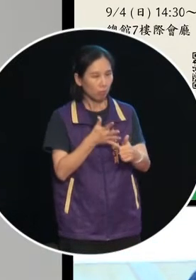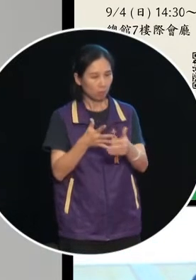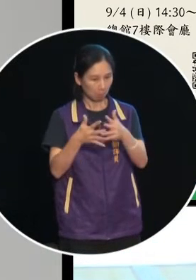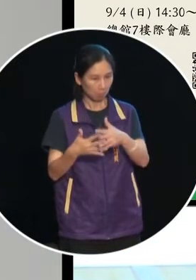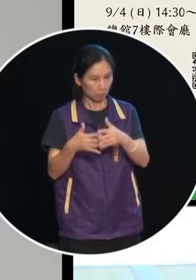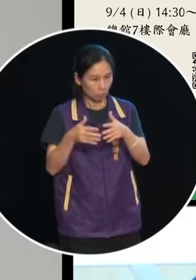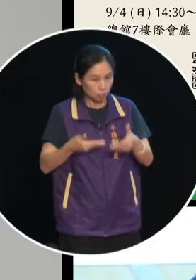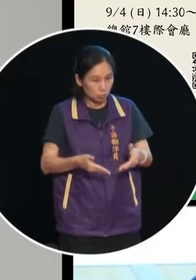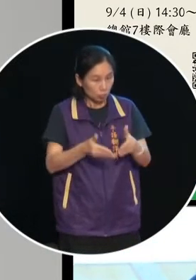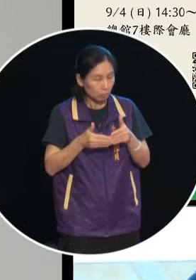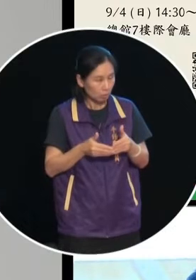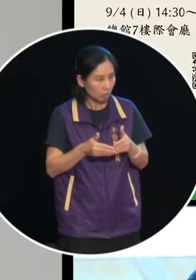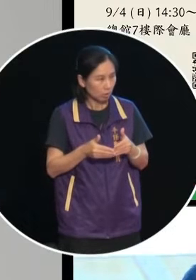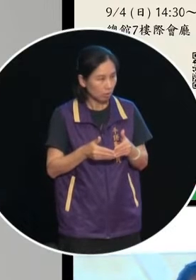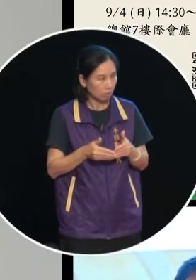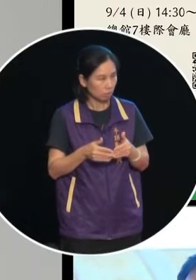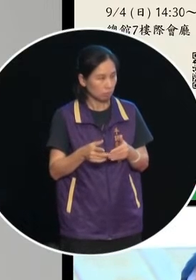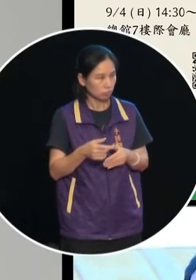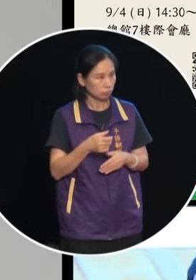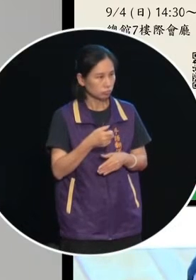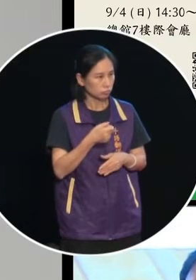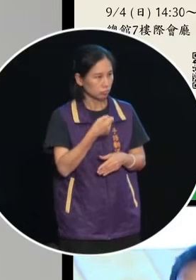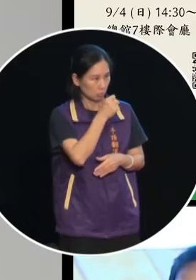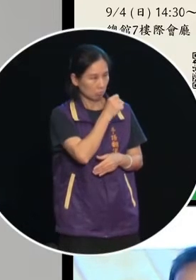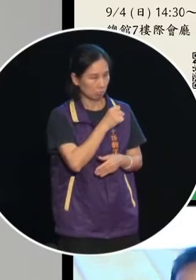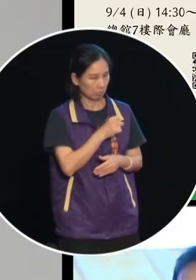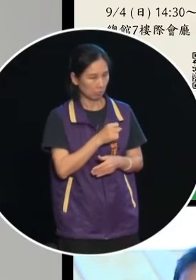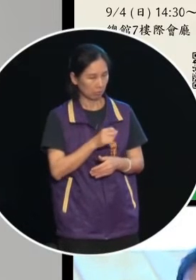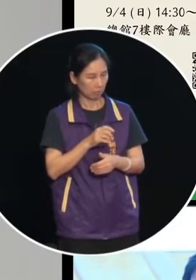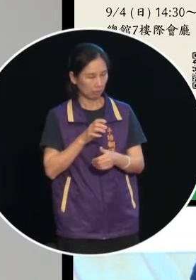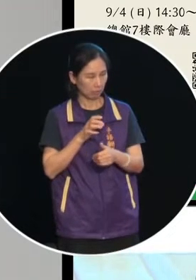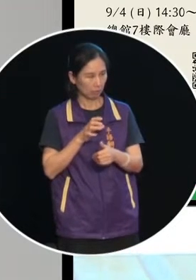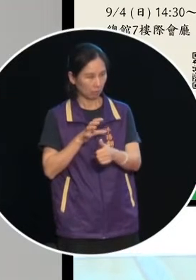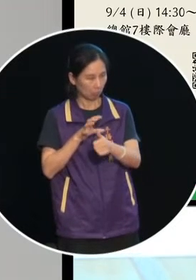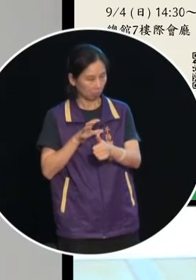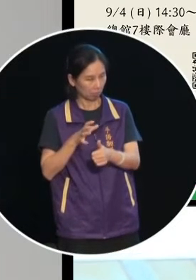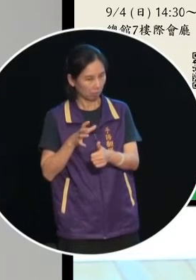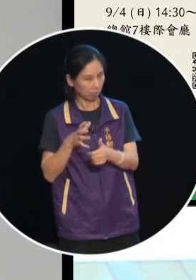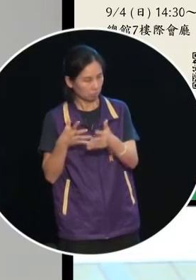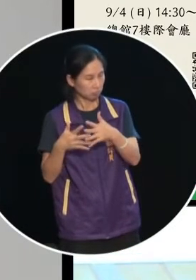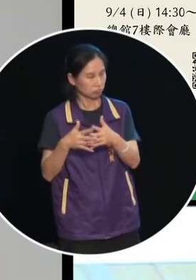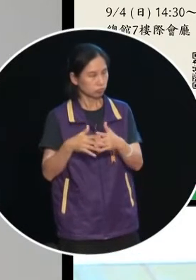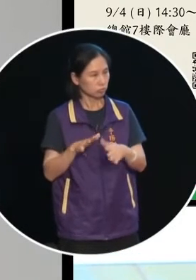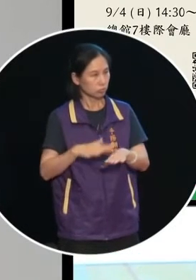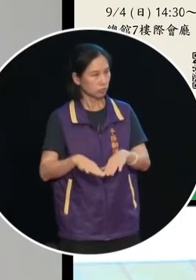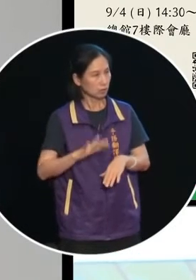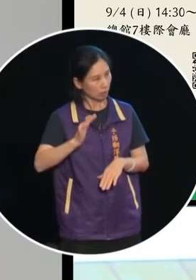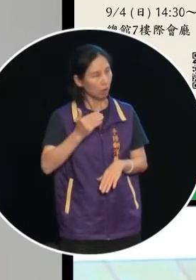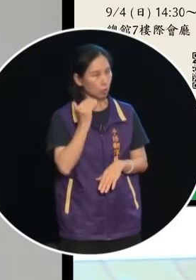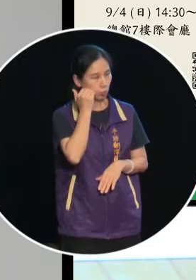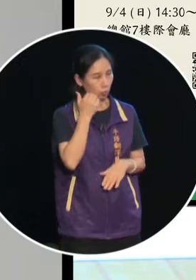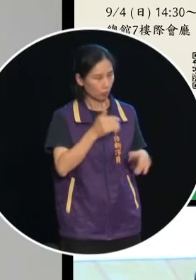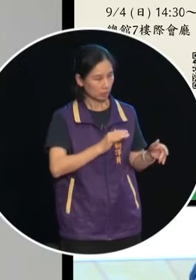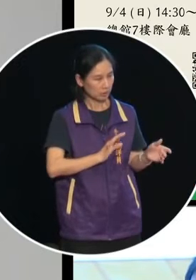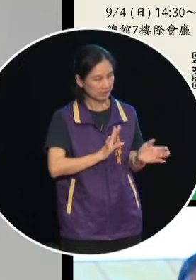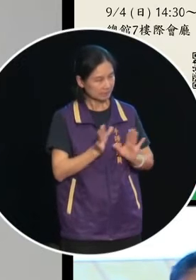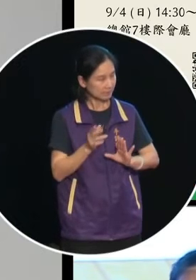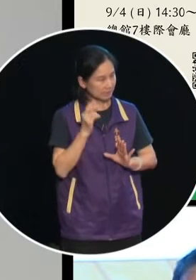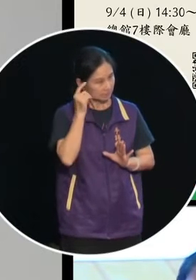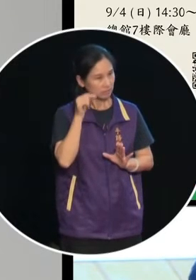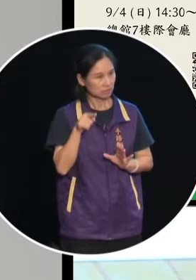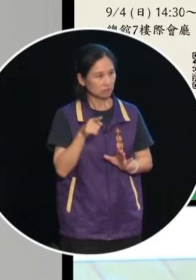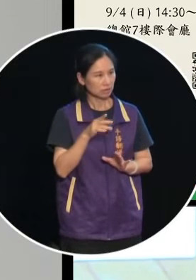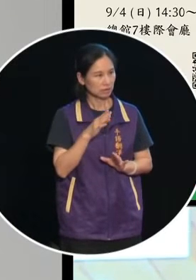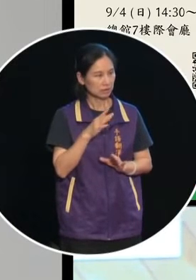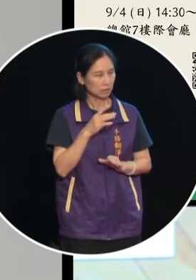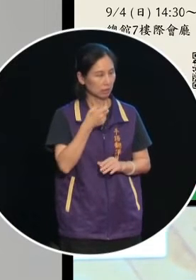重要的国家是哪一个，那可能是台湾人会选美国吧。不过反正是情感上面是这个台湾非常喜欢日本，而且日